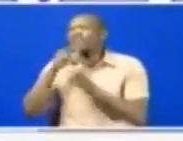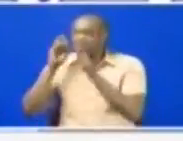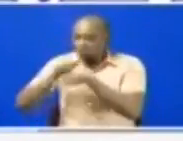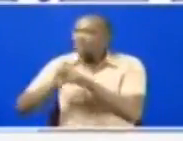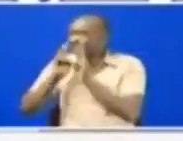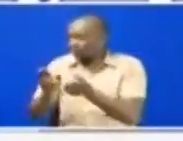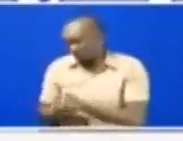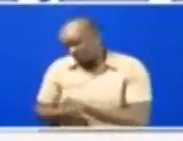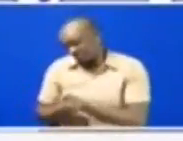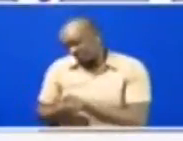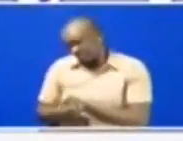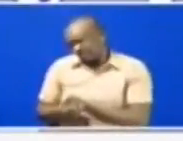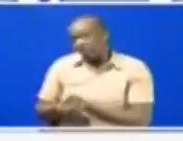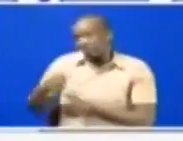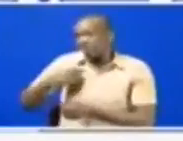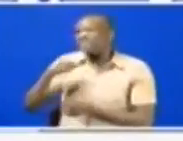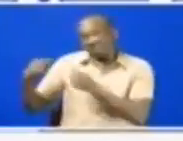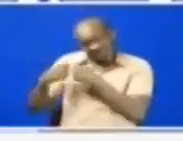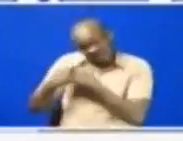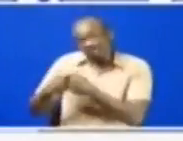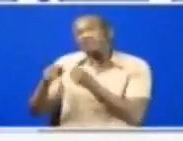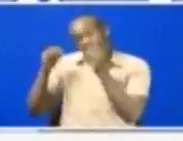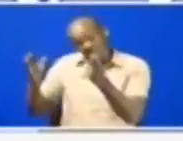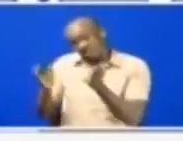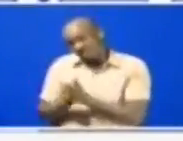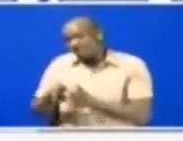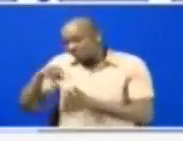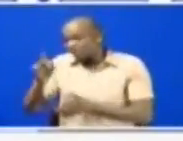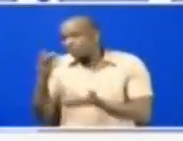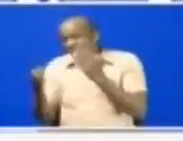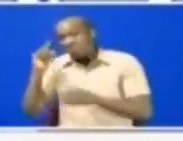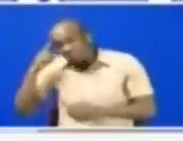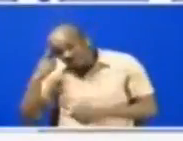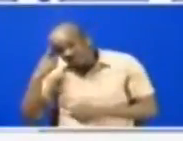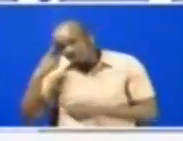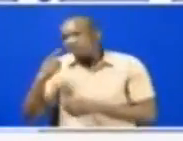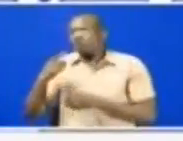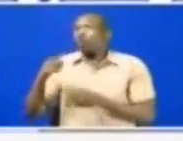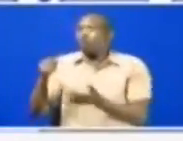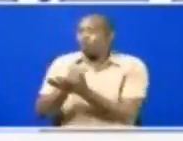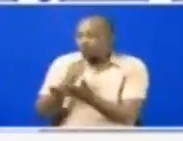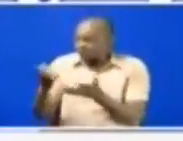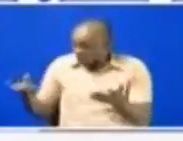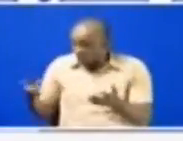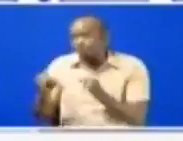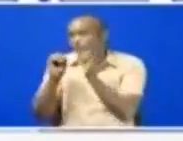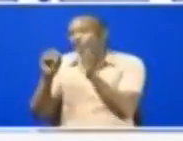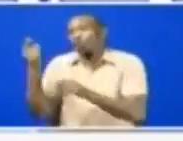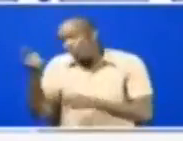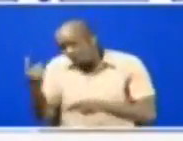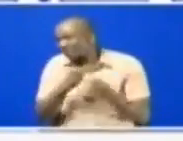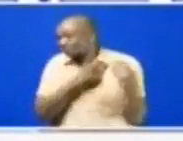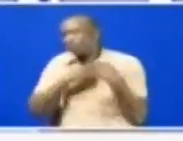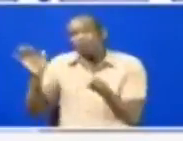nzuri. Na pia niweza kuwa pia changamoto kwa wachezaji. Wasikuje pia kuangalia ama unaweka uzito wote kwa ofisi ama kwa